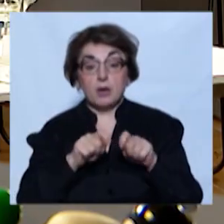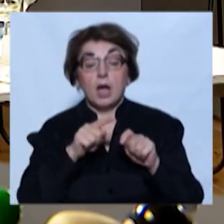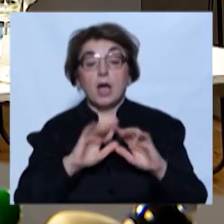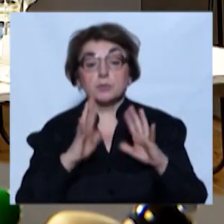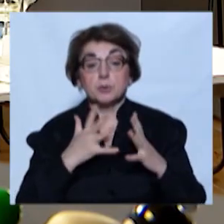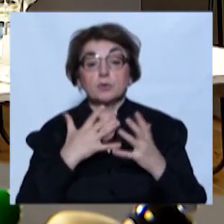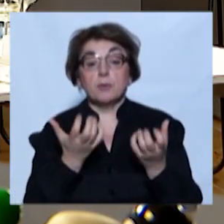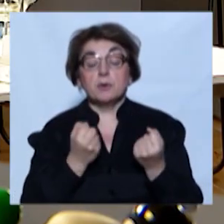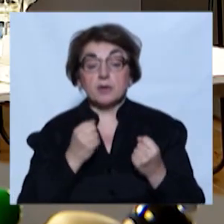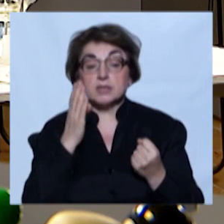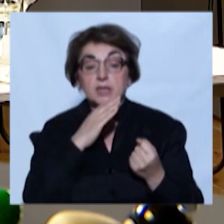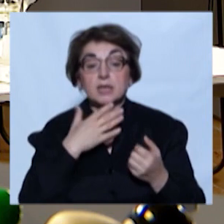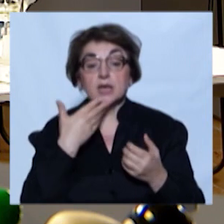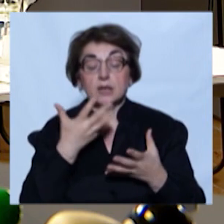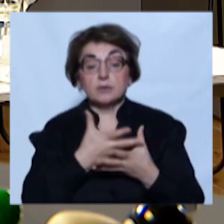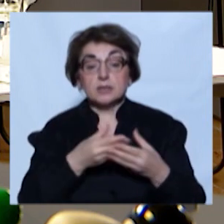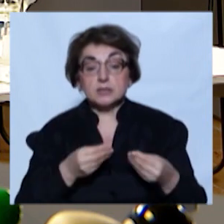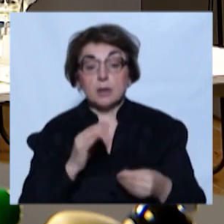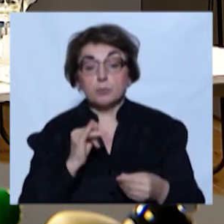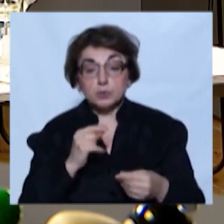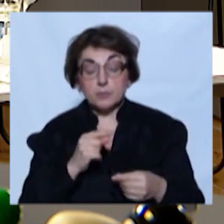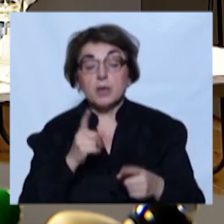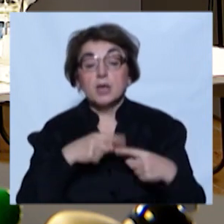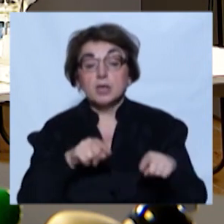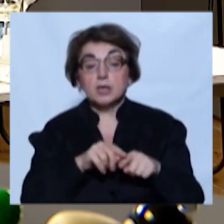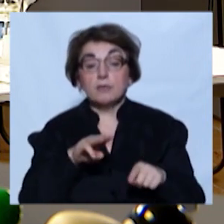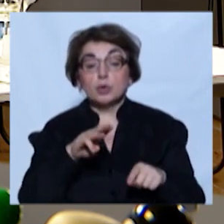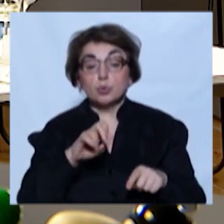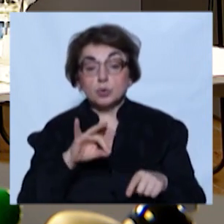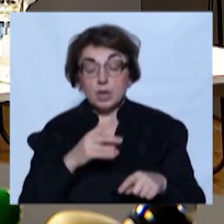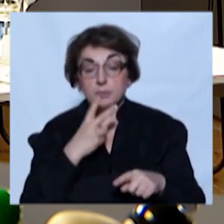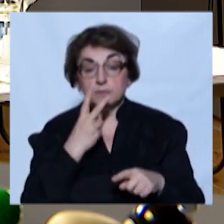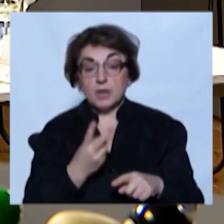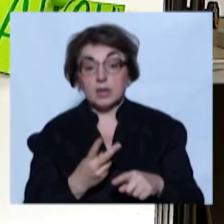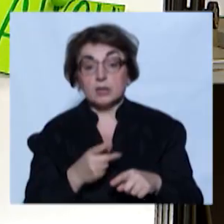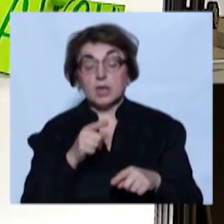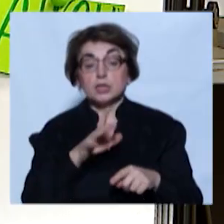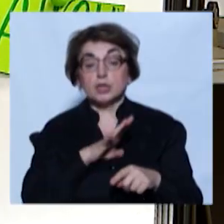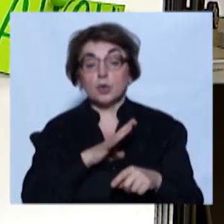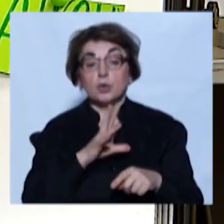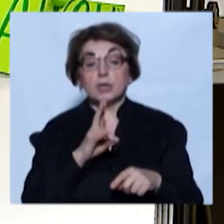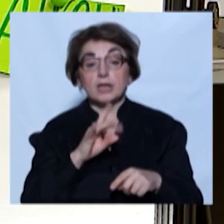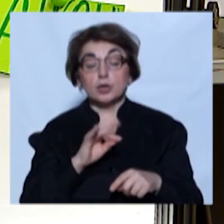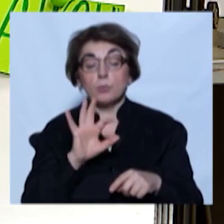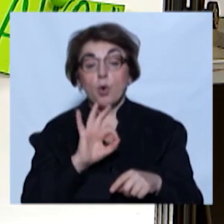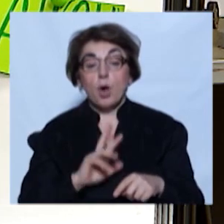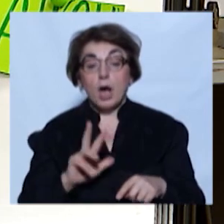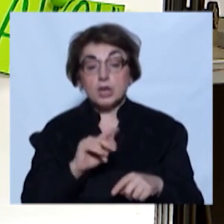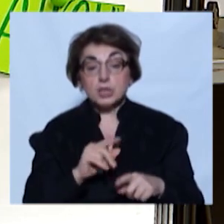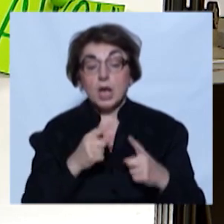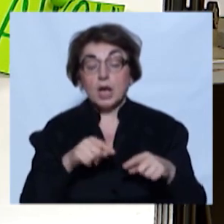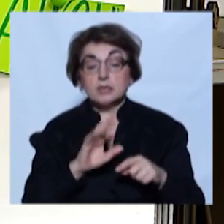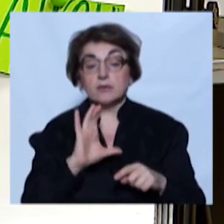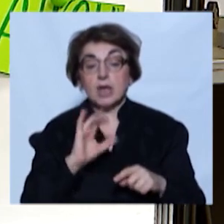შემთხვევაში მივიღეთ წყალში ხსნადი ფუძეები, ანუ ტუტეები, ძალიან კარგად დაინახეთ. ეს იყო ნატრიუმ OH და კალციუმ